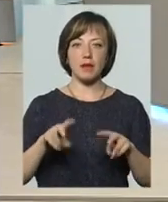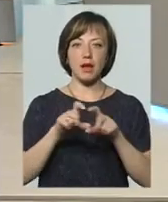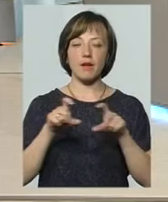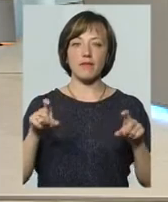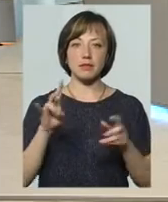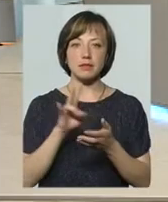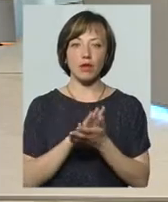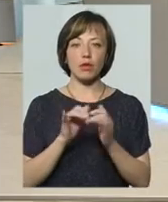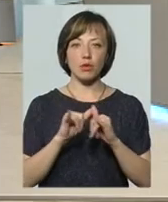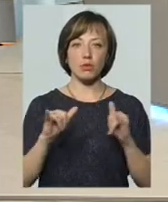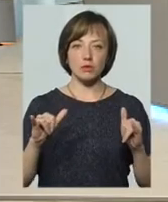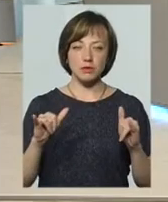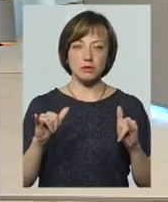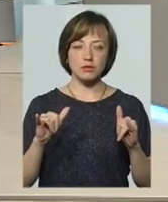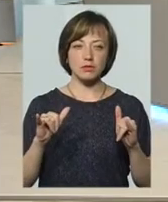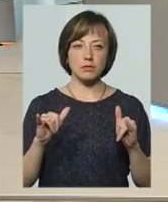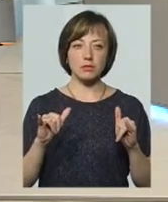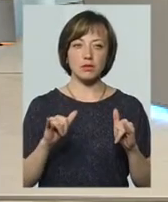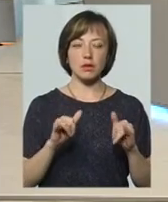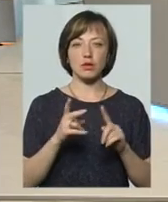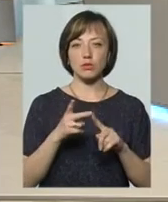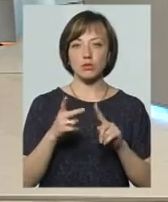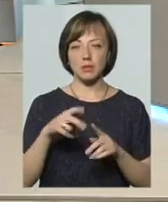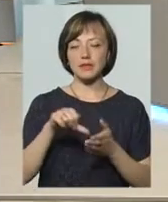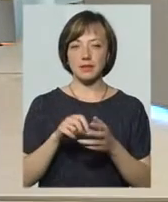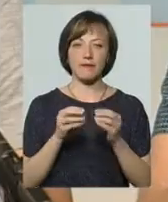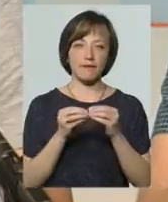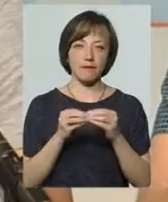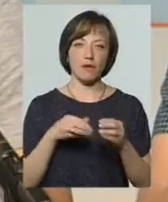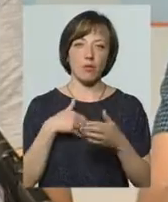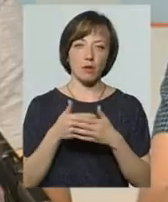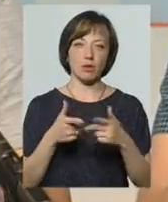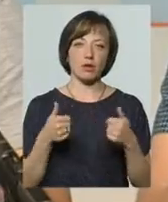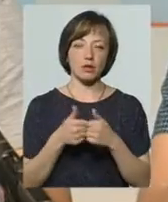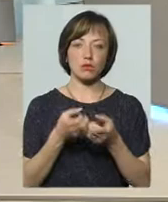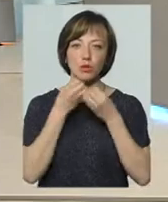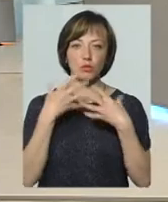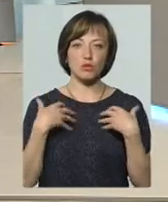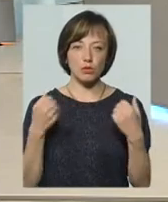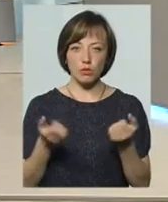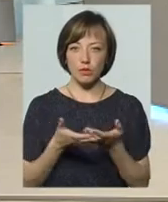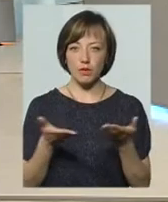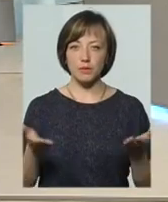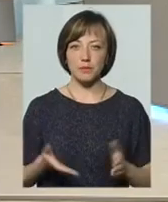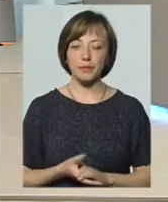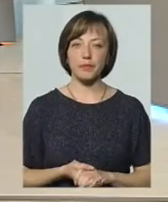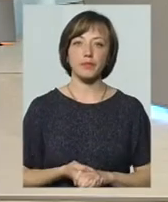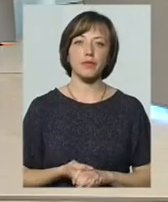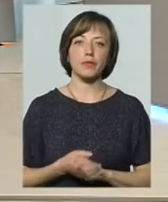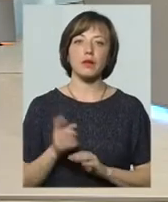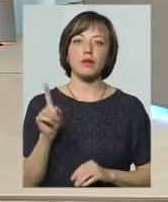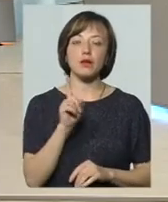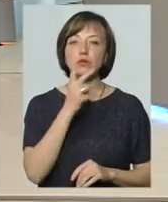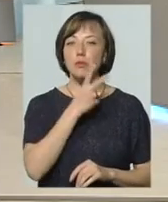сталого розвитку, та Артур Кукаревич, представник цієї ж громадської організації. Доброго здоров'я, шановні гості. Власне, те, що